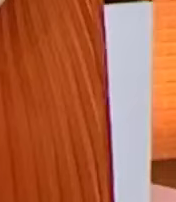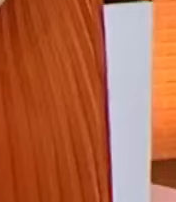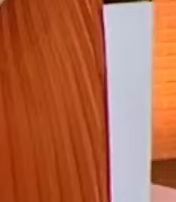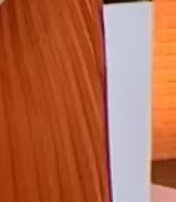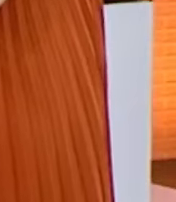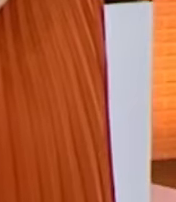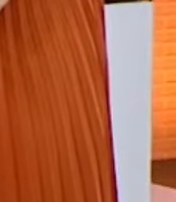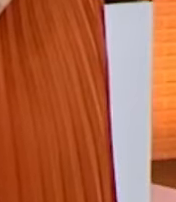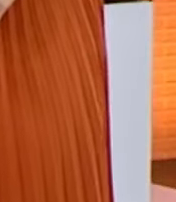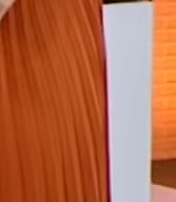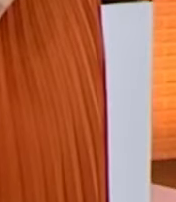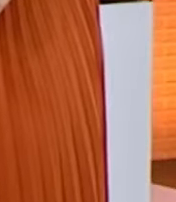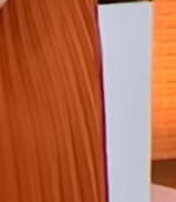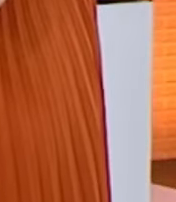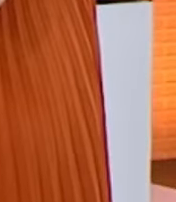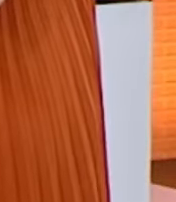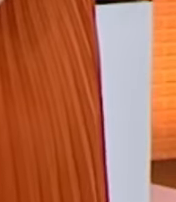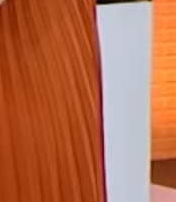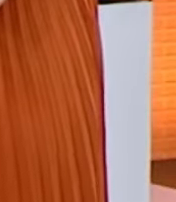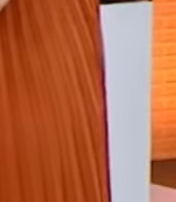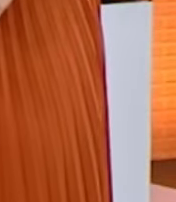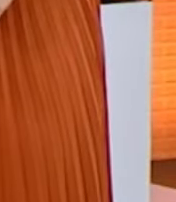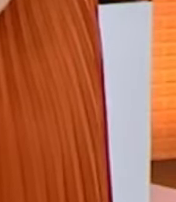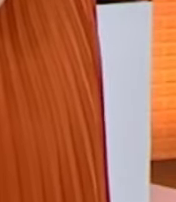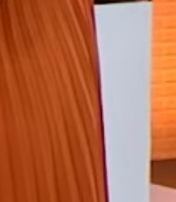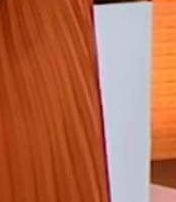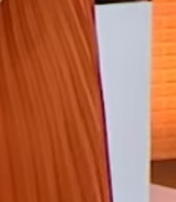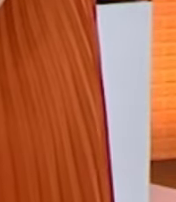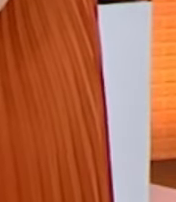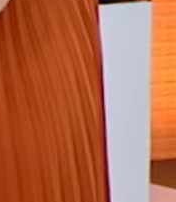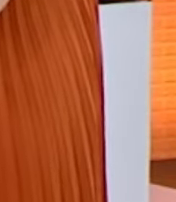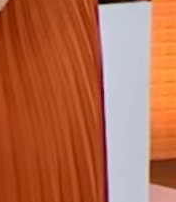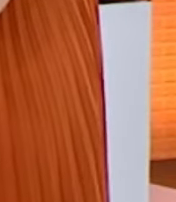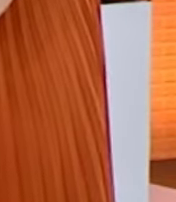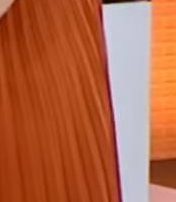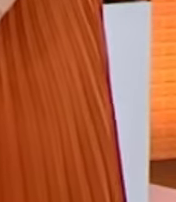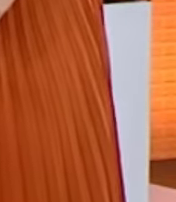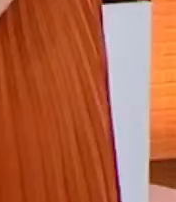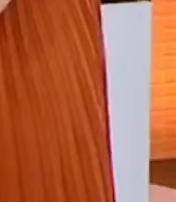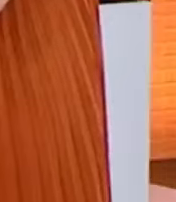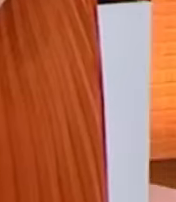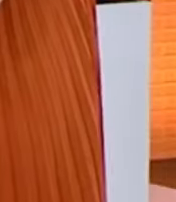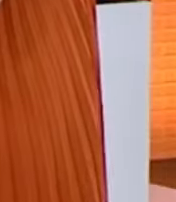balita, mag-subscribe sa GMA Integrated News sa YouTube. Sa mga kapuso abroad, subaybayan niyo po